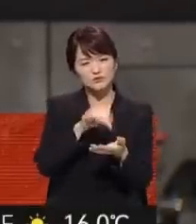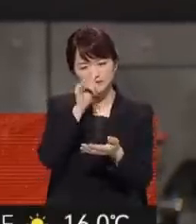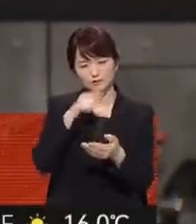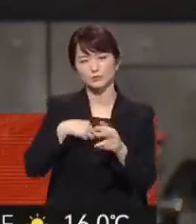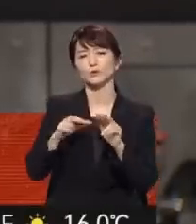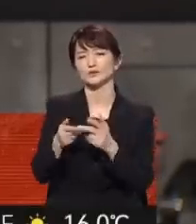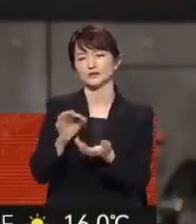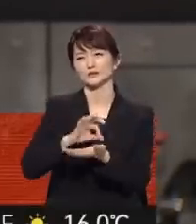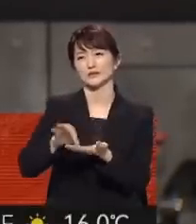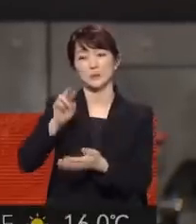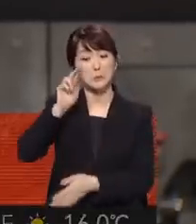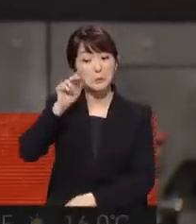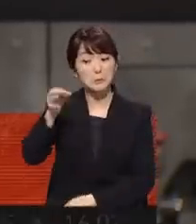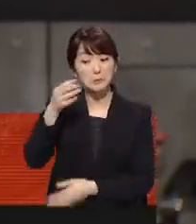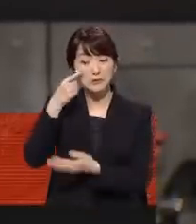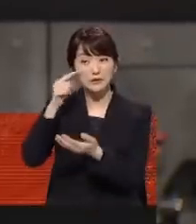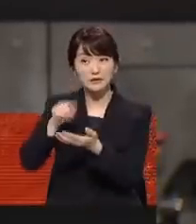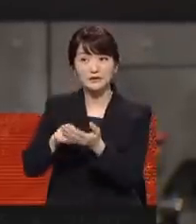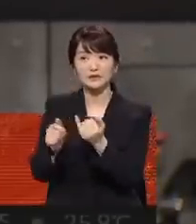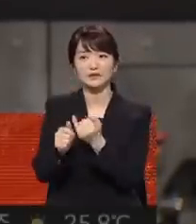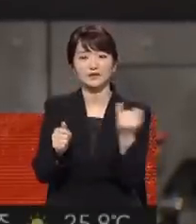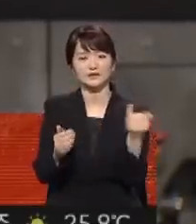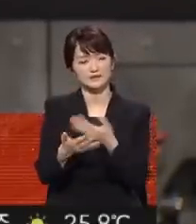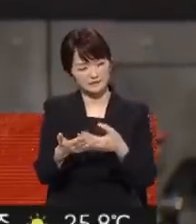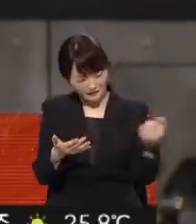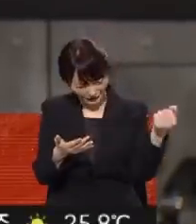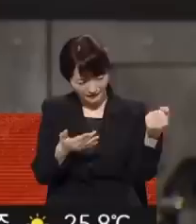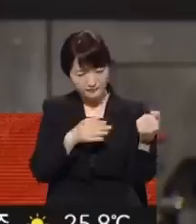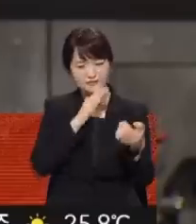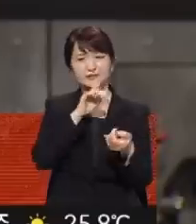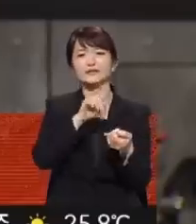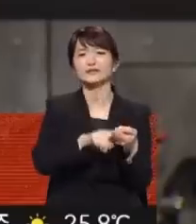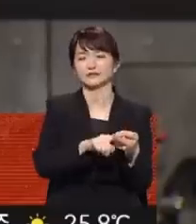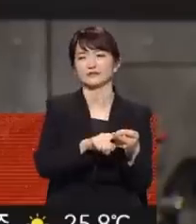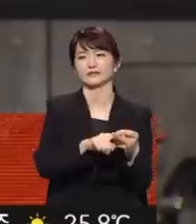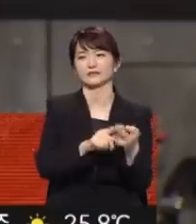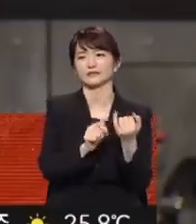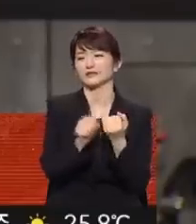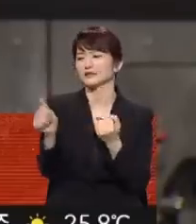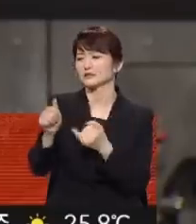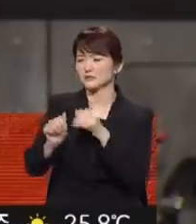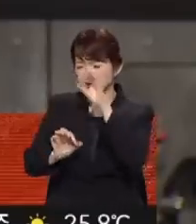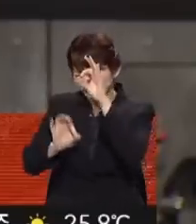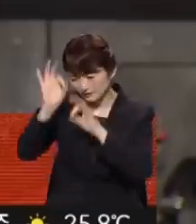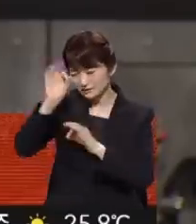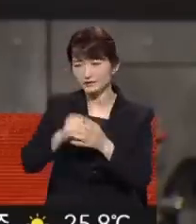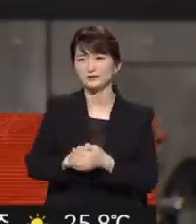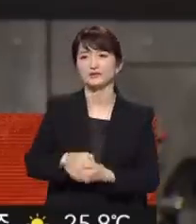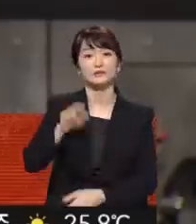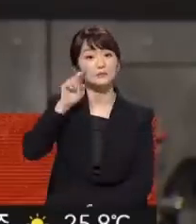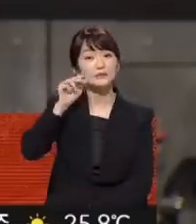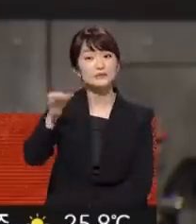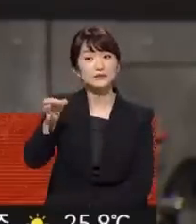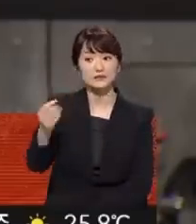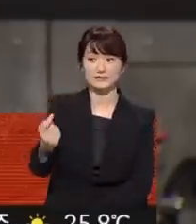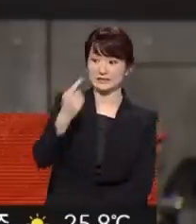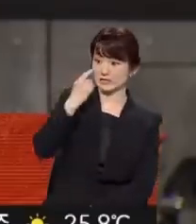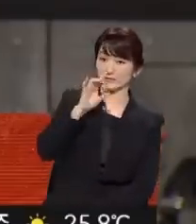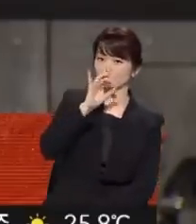하지만 비상금이 발견되면 아내한테 뺏기는 건 당연한 거예요. 근데 이 남편이 실수를 했어. 비상금은 비상금. 걸리면 안